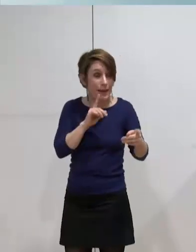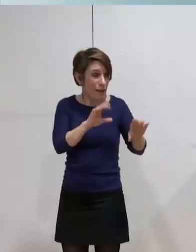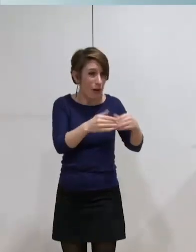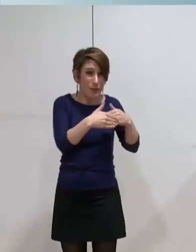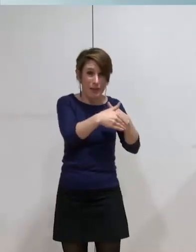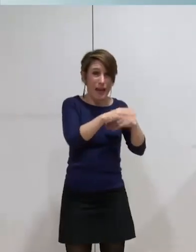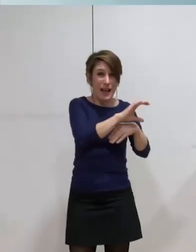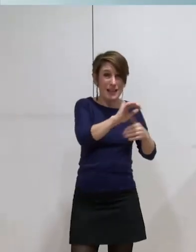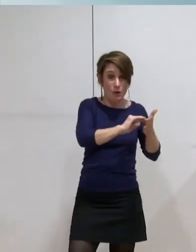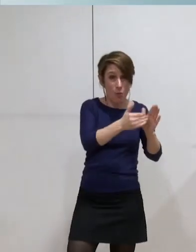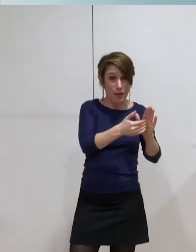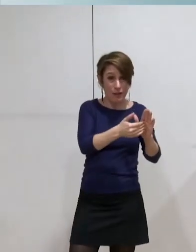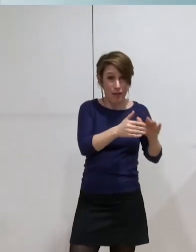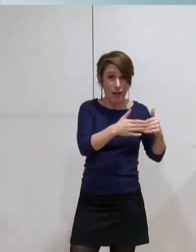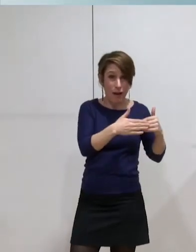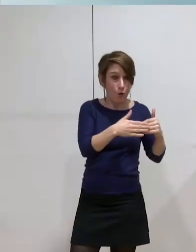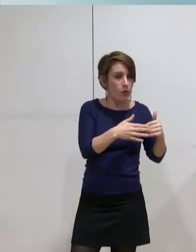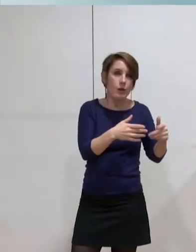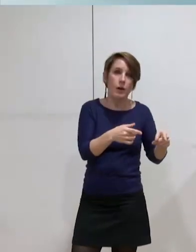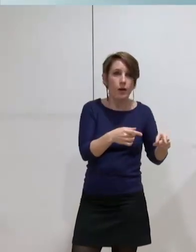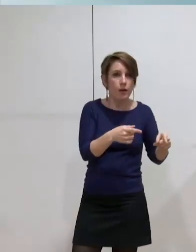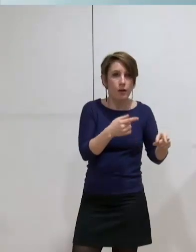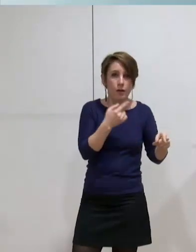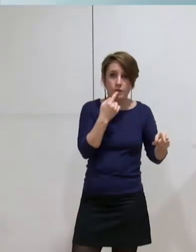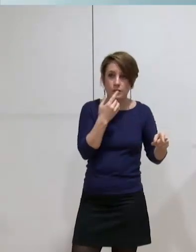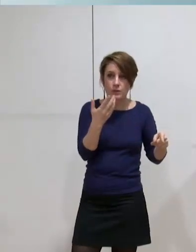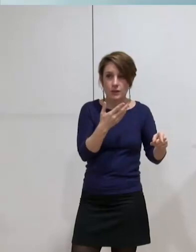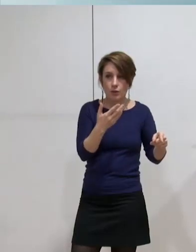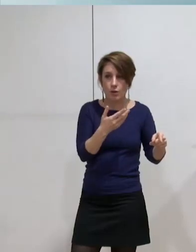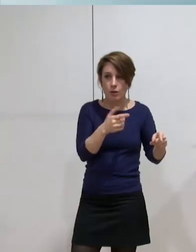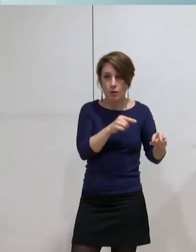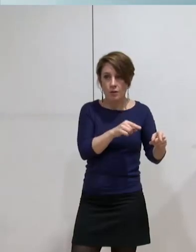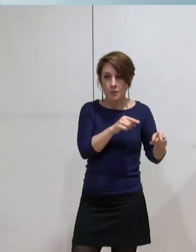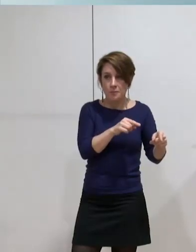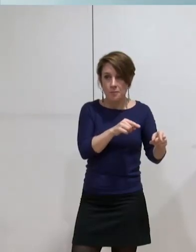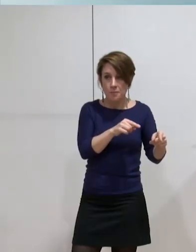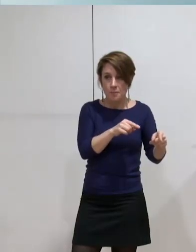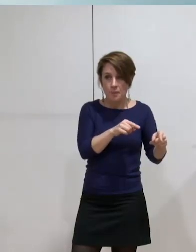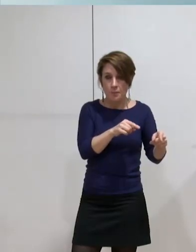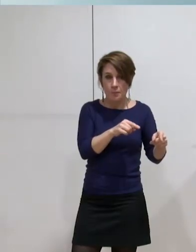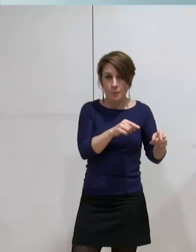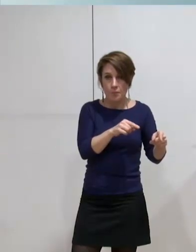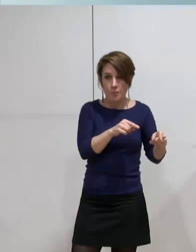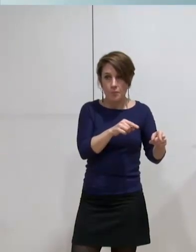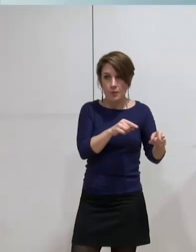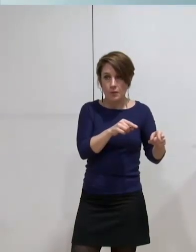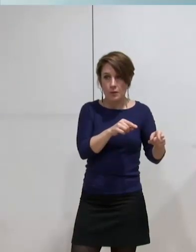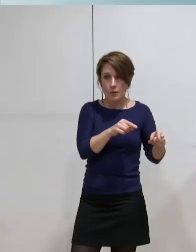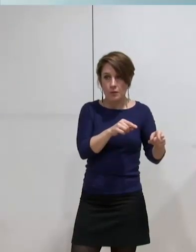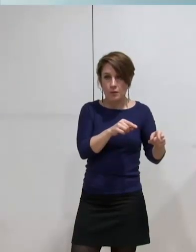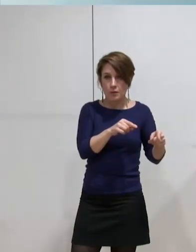200 m plus loin de passer devant l'adresse de quelqu'un pourer lui permettre de s'inscrire dans une